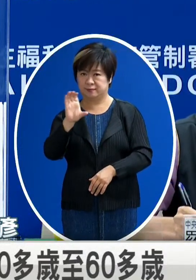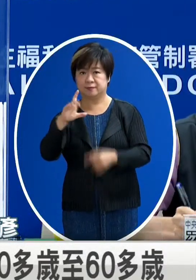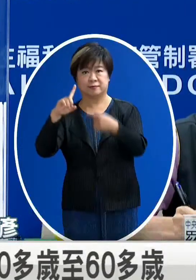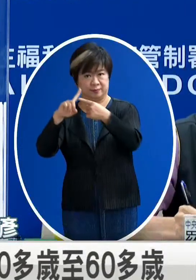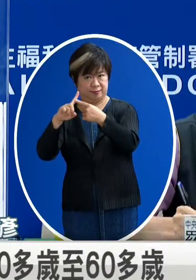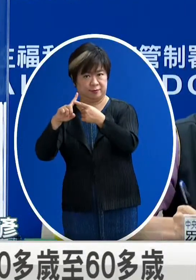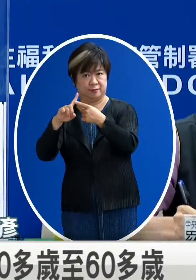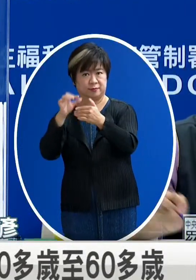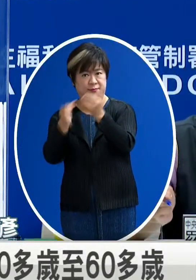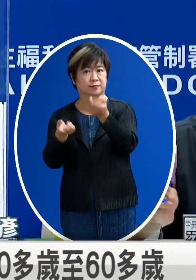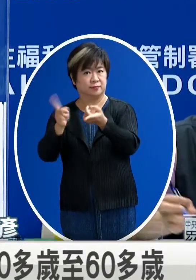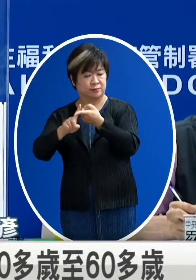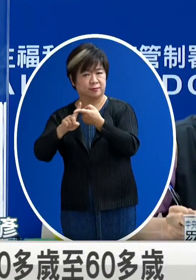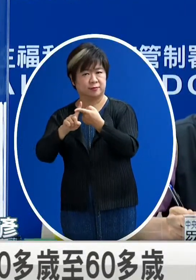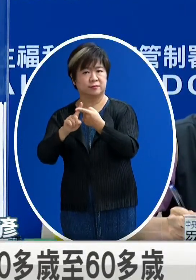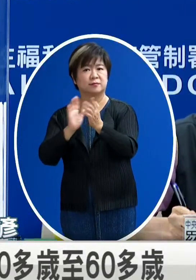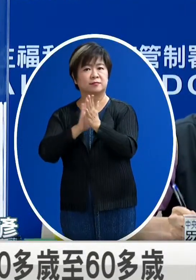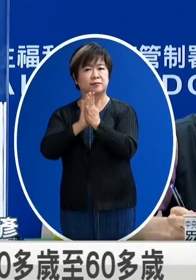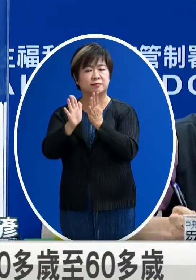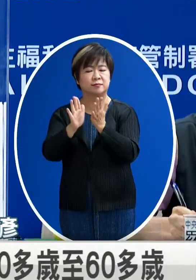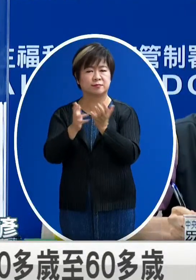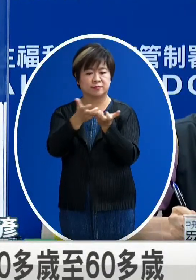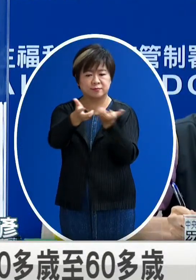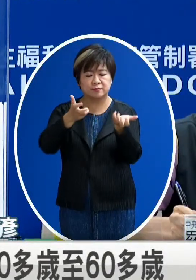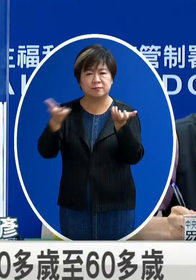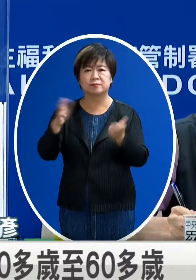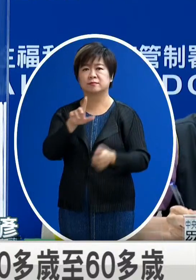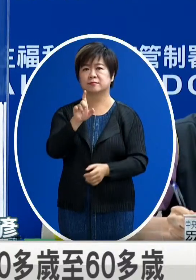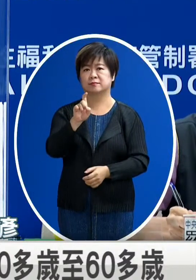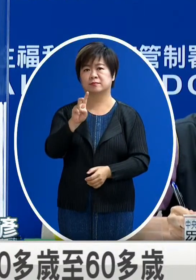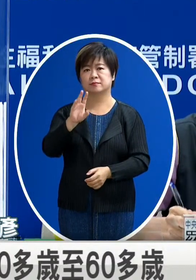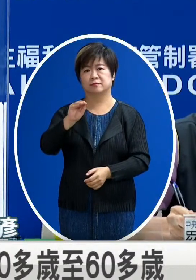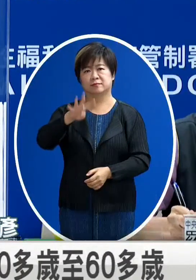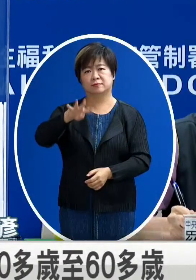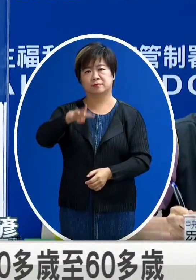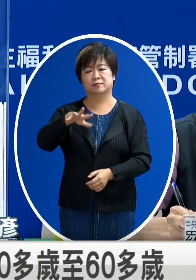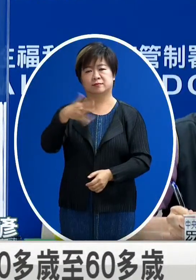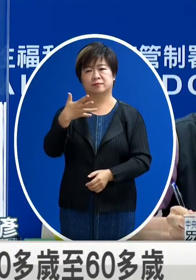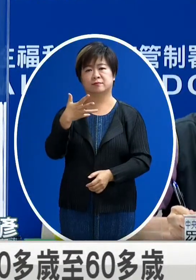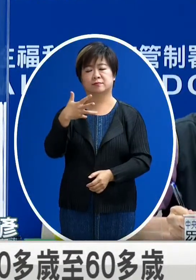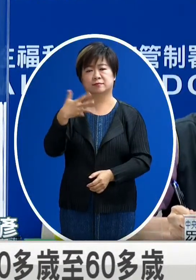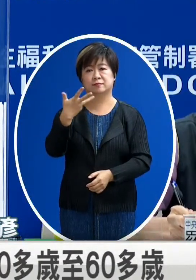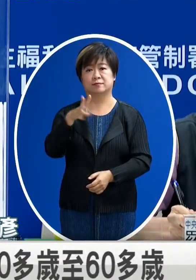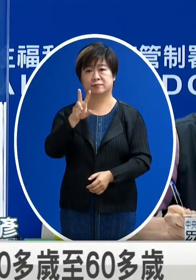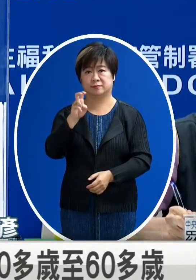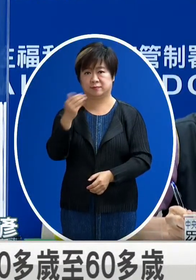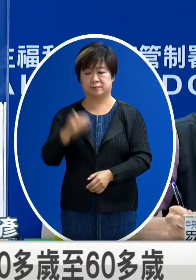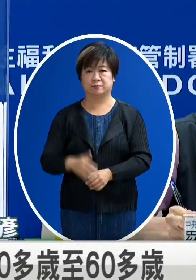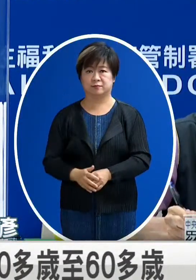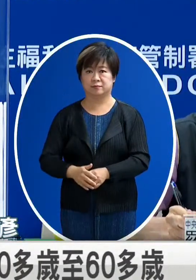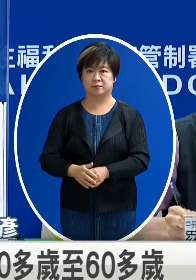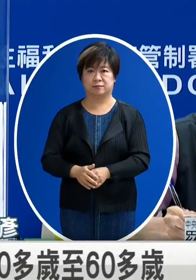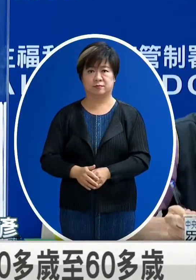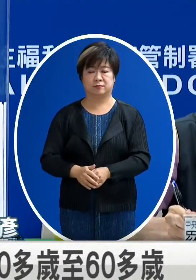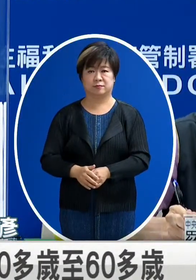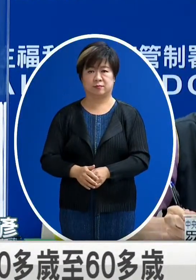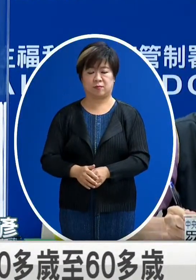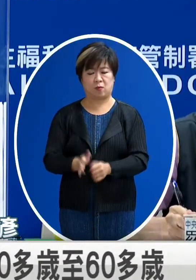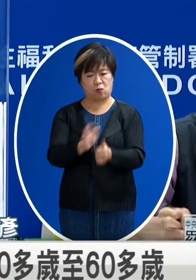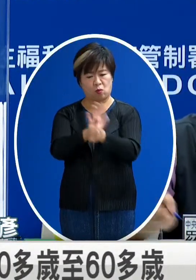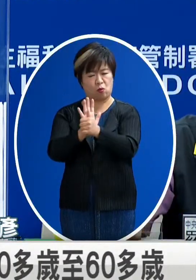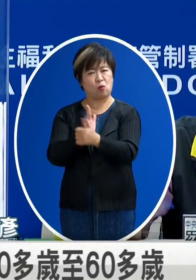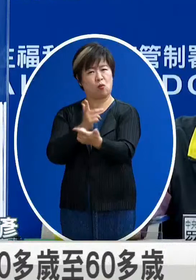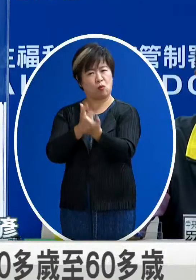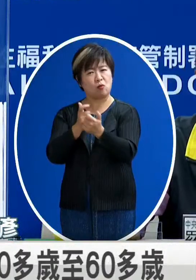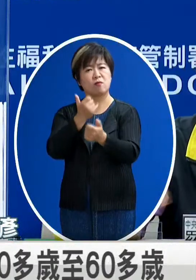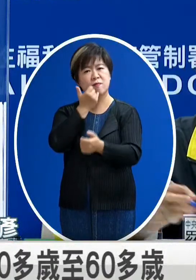145,490位，那他安排的接种量能是124,829，所以他的接种量能就可以达